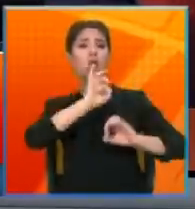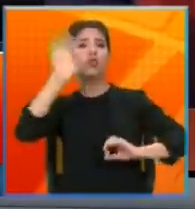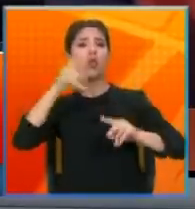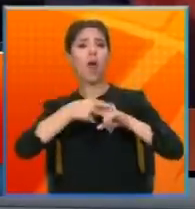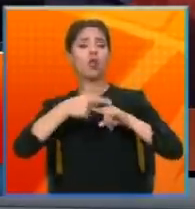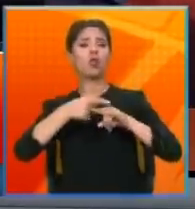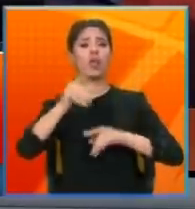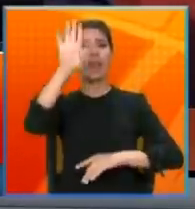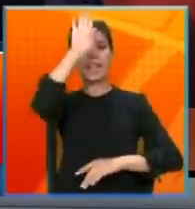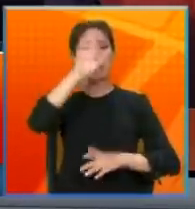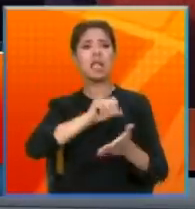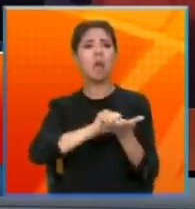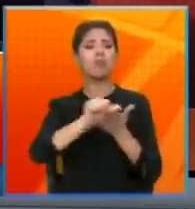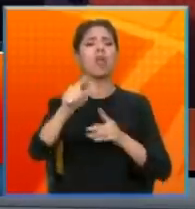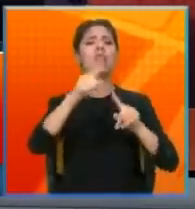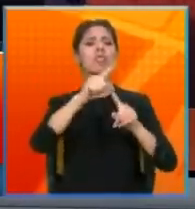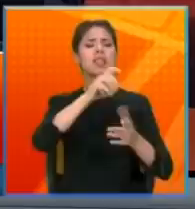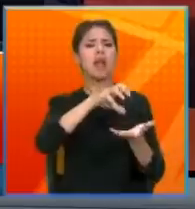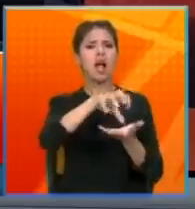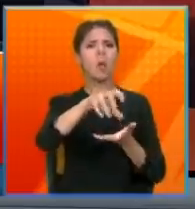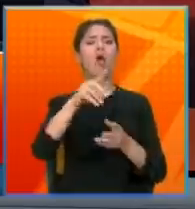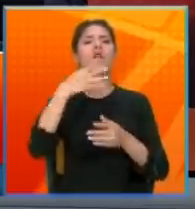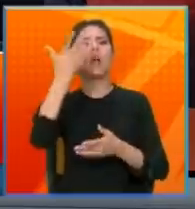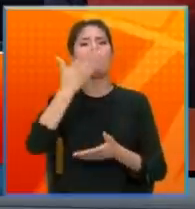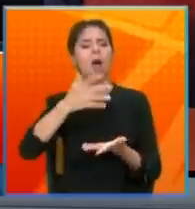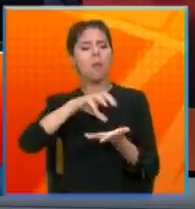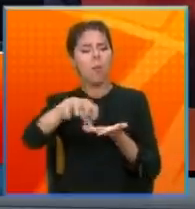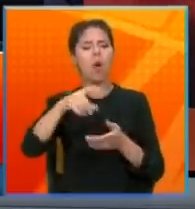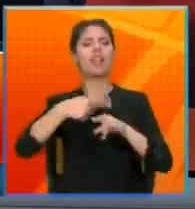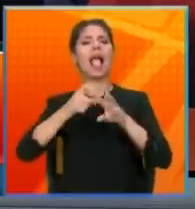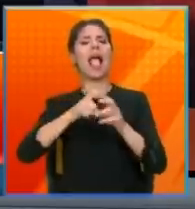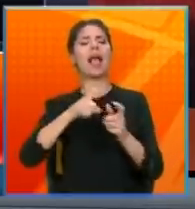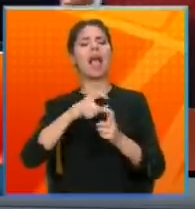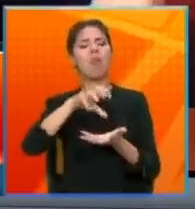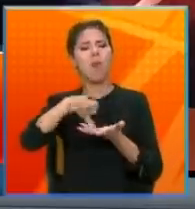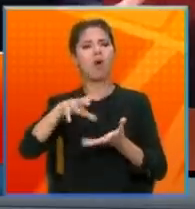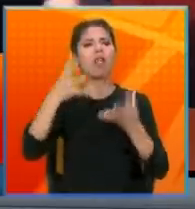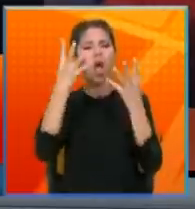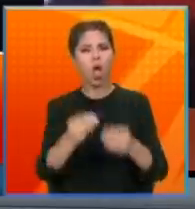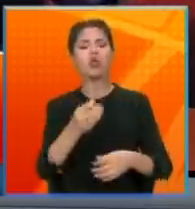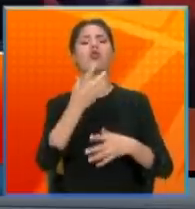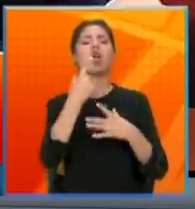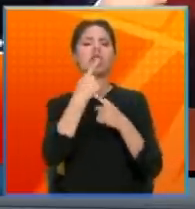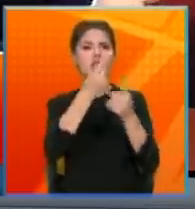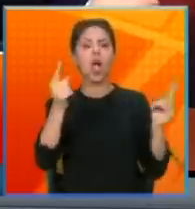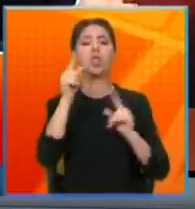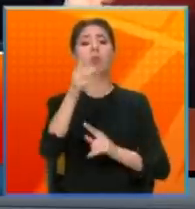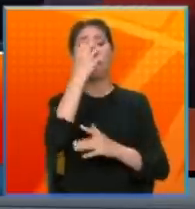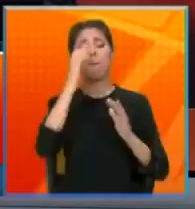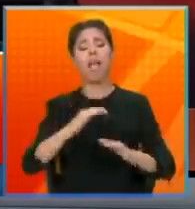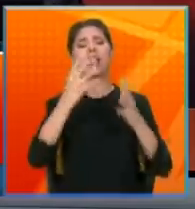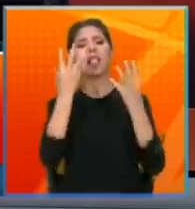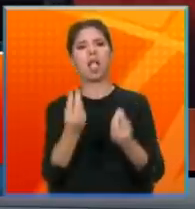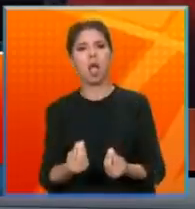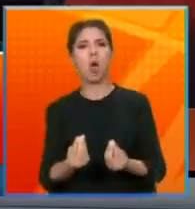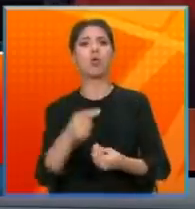hücrenin İstanbul başta olmak üzere Trakya'yı, Marmara'yı, Ege'yi etkisi altına alacağını söylemişti. Beklenen de, korkulan da oldu